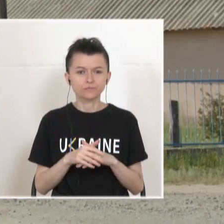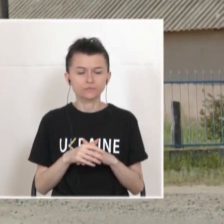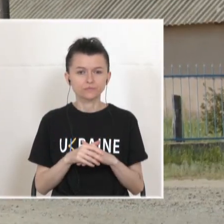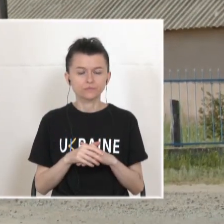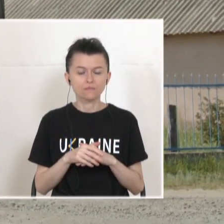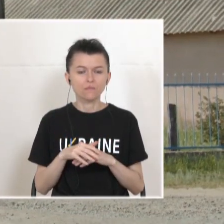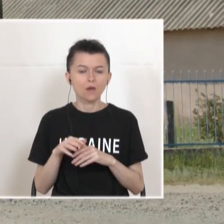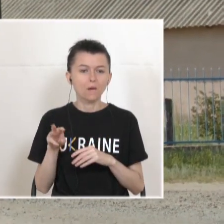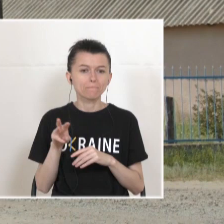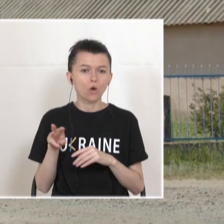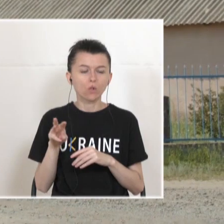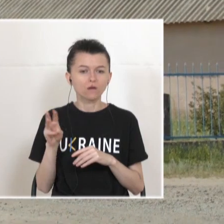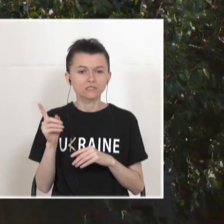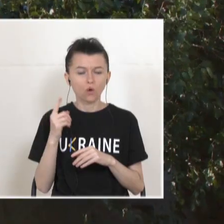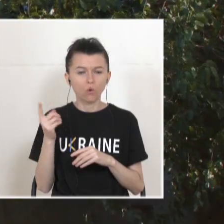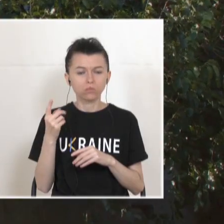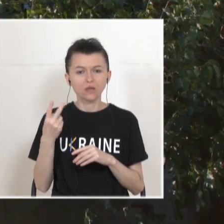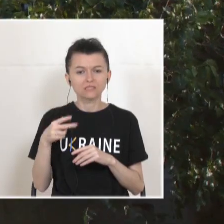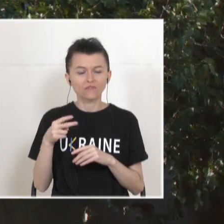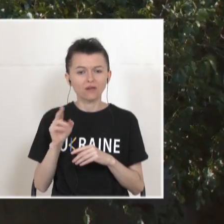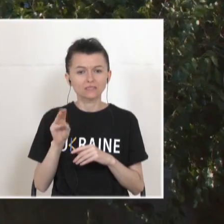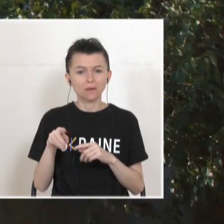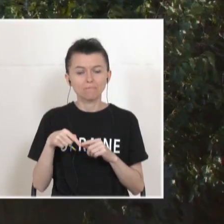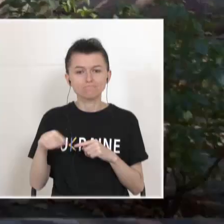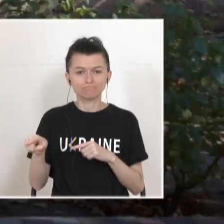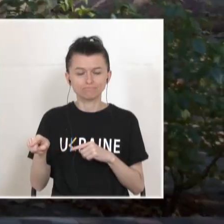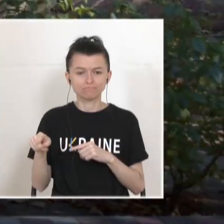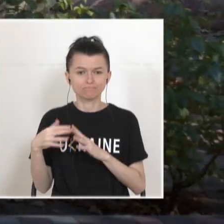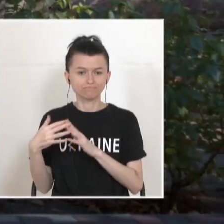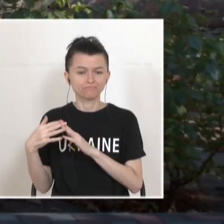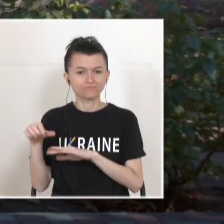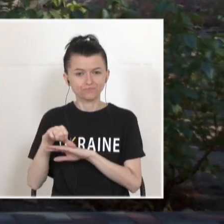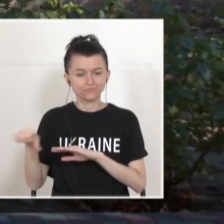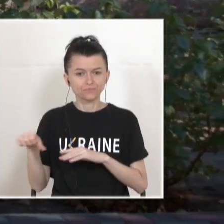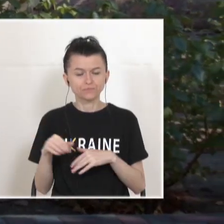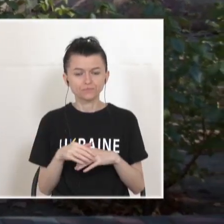Миколаївська область, Луперево, 20 кілометрів від лінії фронту.